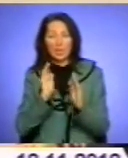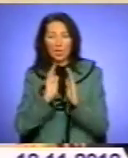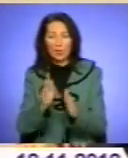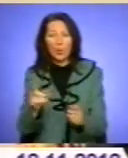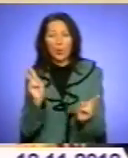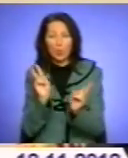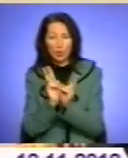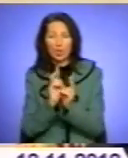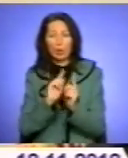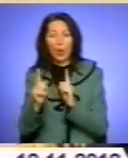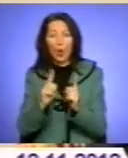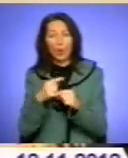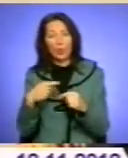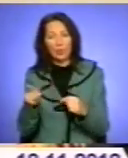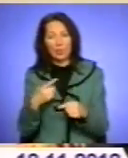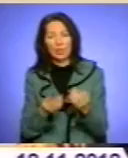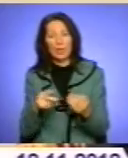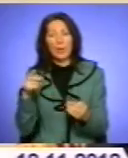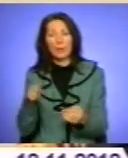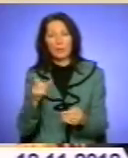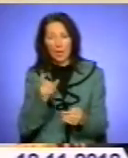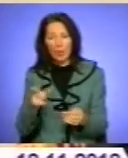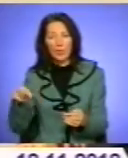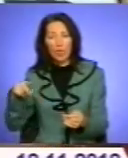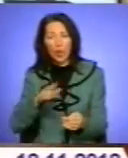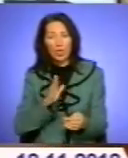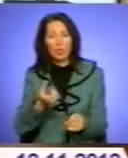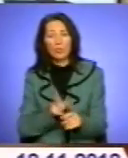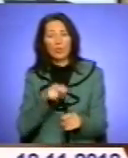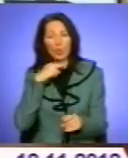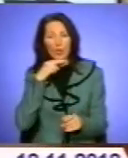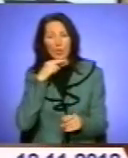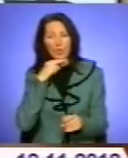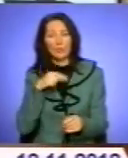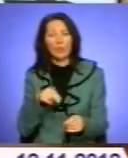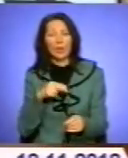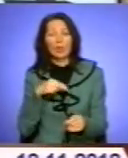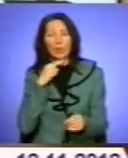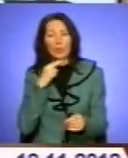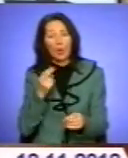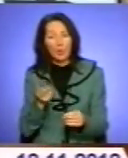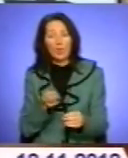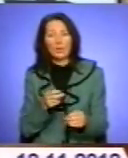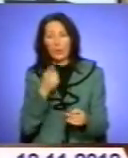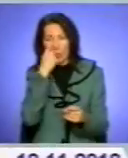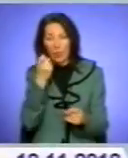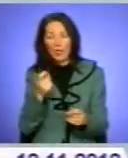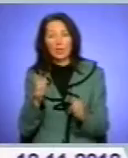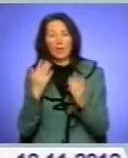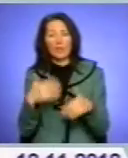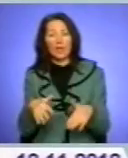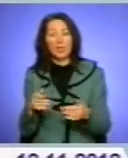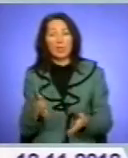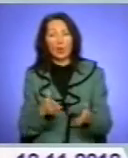тощо. Якби теж пішоходи були більш уважніші. Запобігти новим втратам на дорогах мають об'єднані зусилля влади, бізнесу